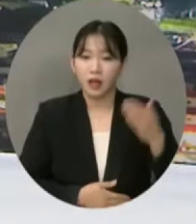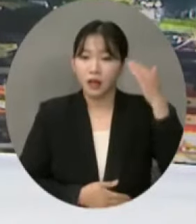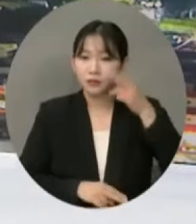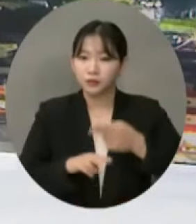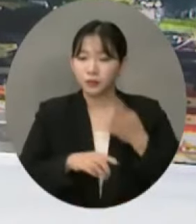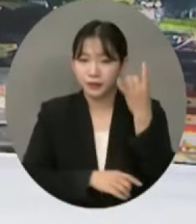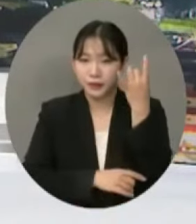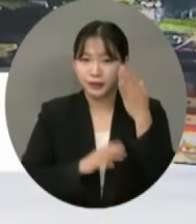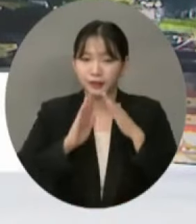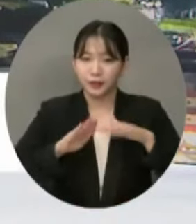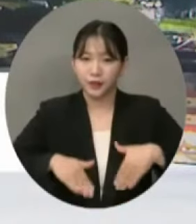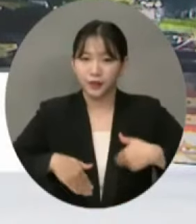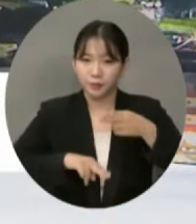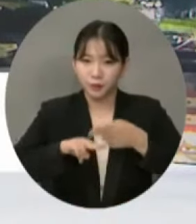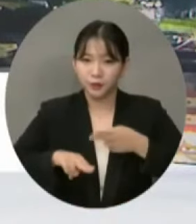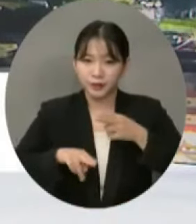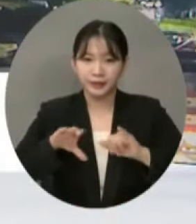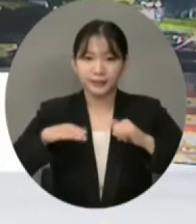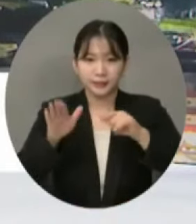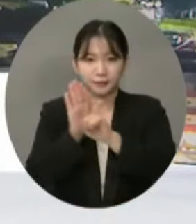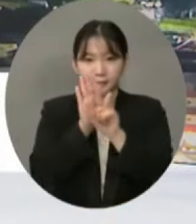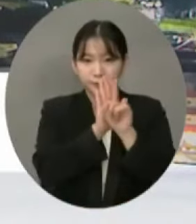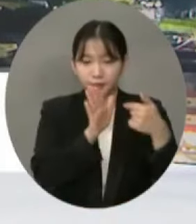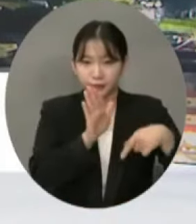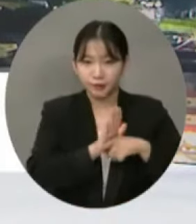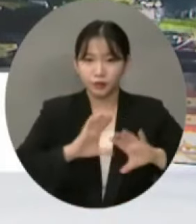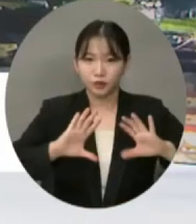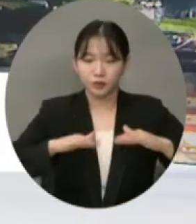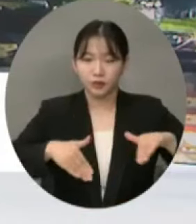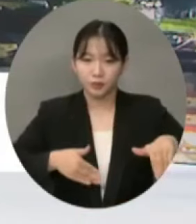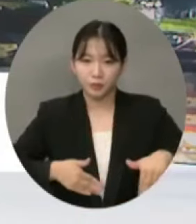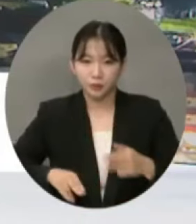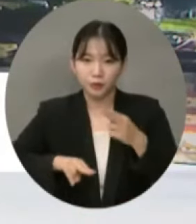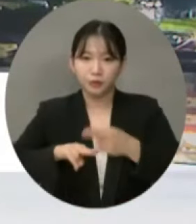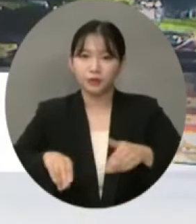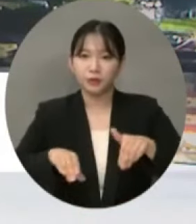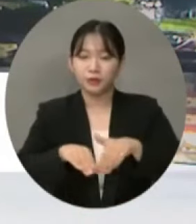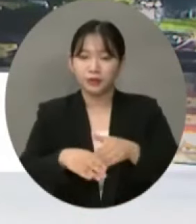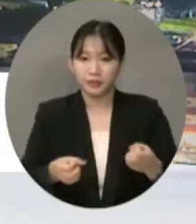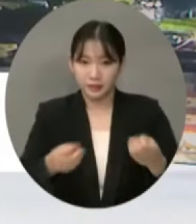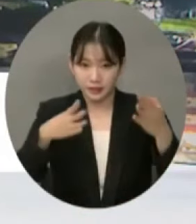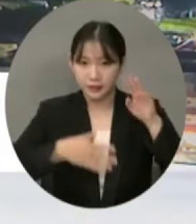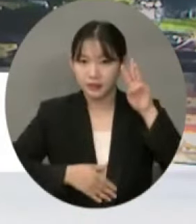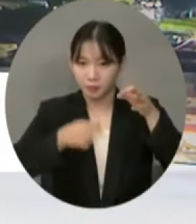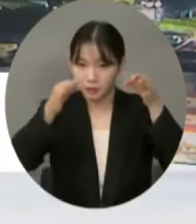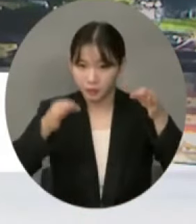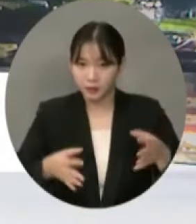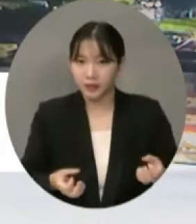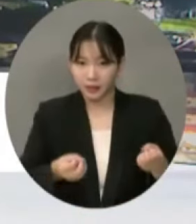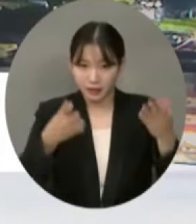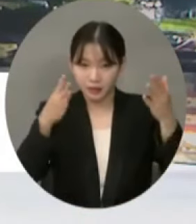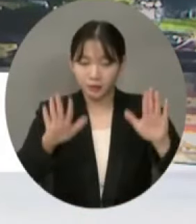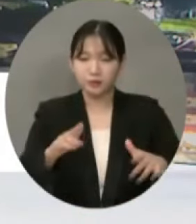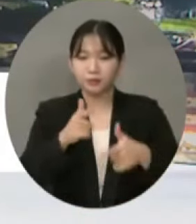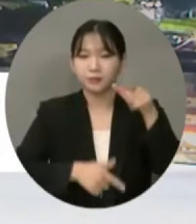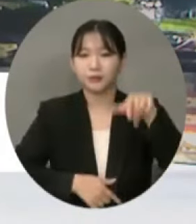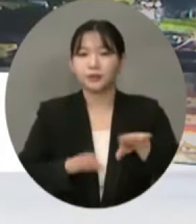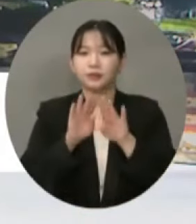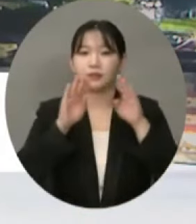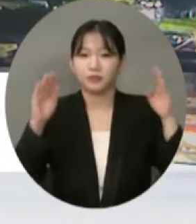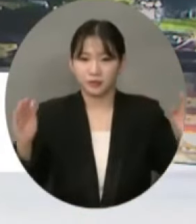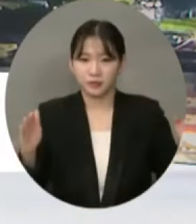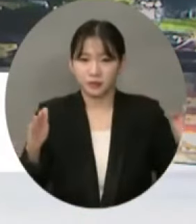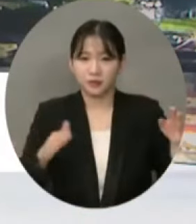K푸드의 원류인 남도 음식을 세계로 알리기 위한 국제 남도 음식 문화 큰잔치가 4일간의 일정으로 오늘 목포에서